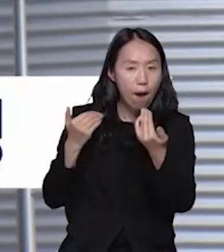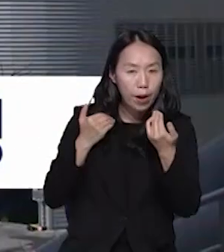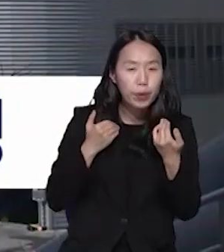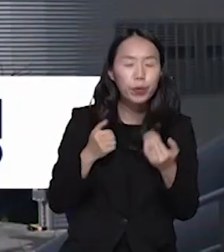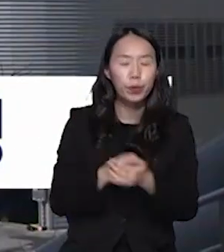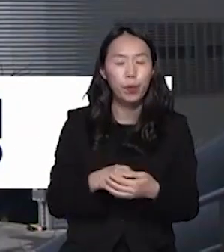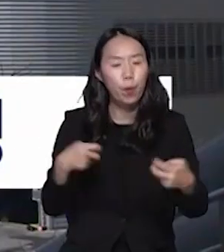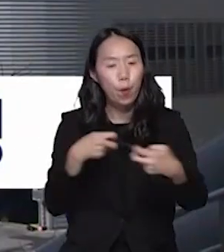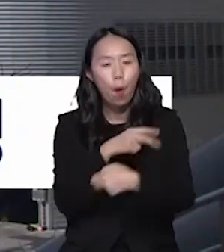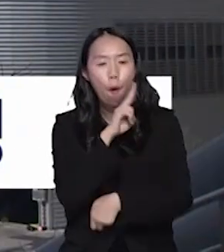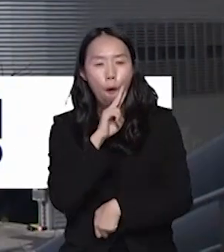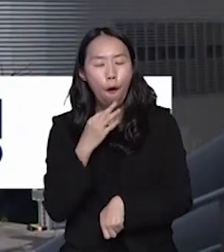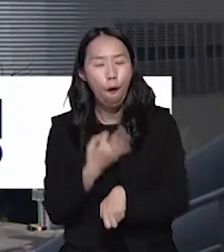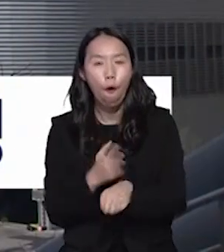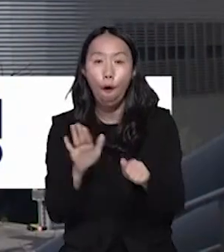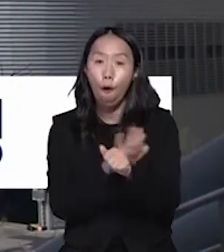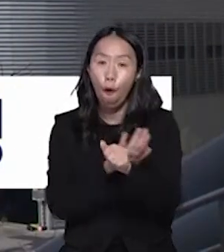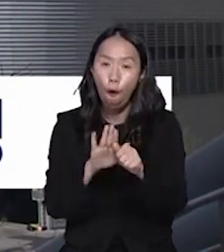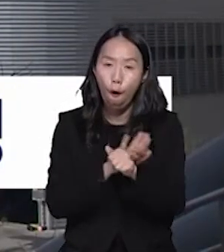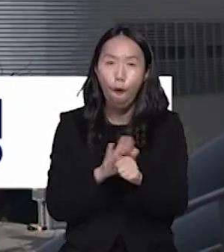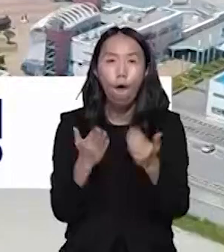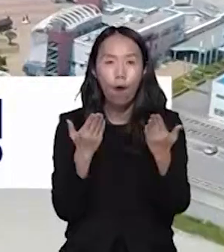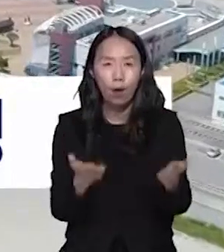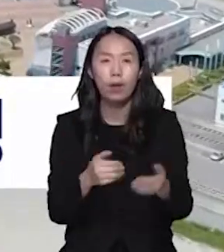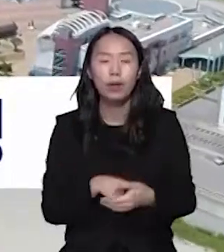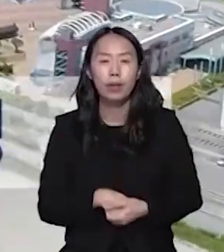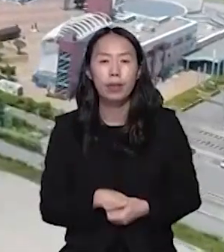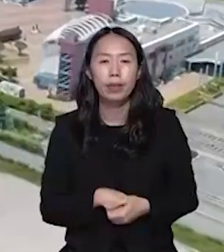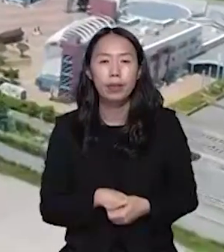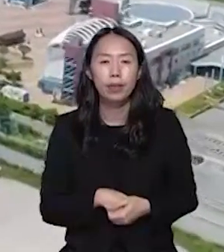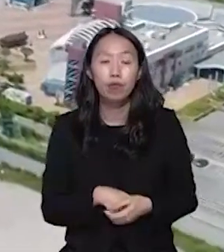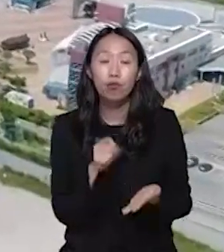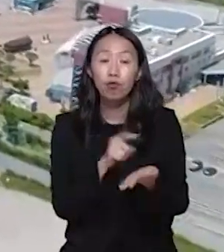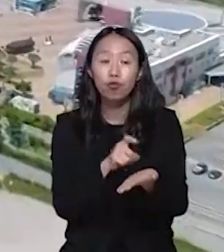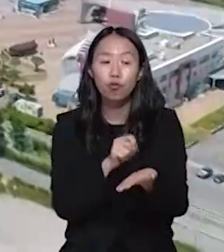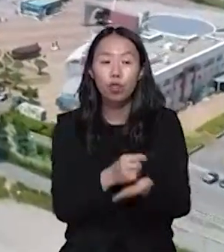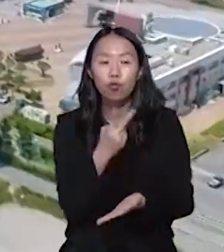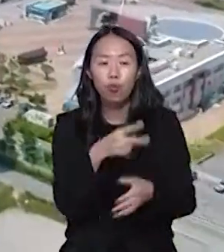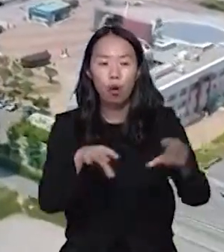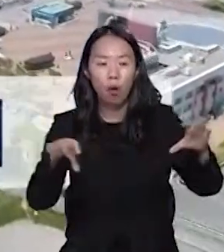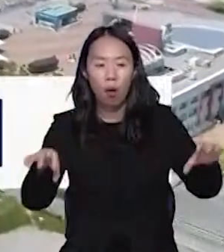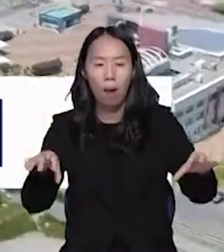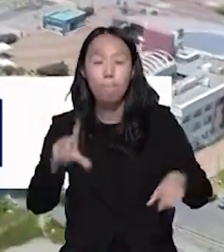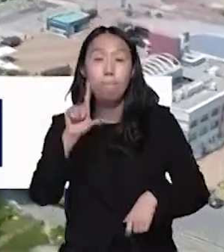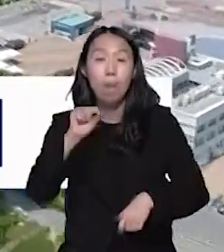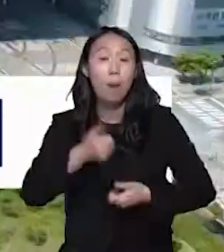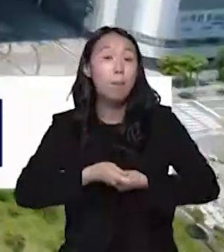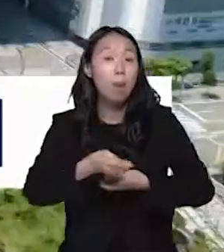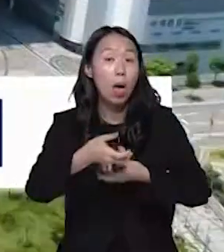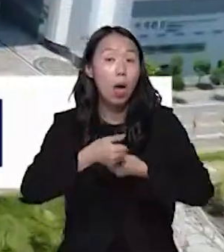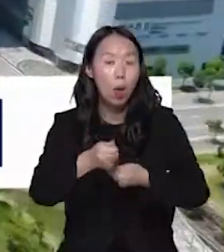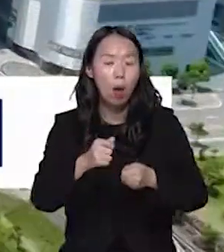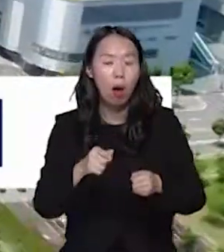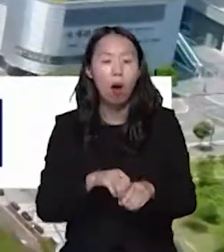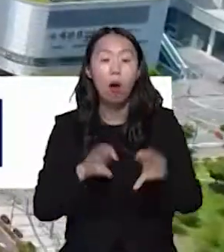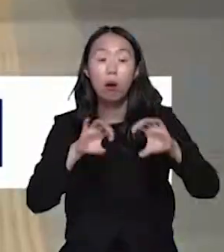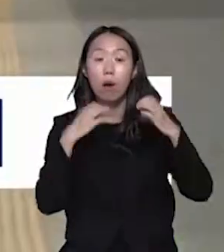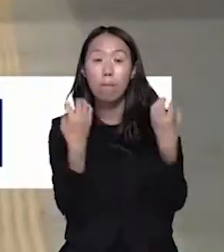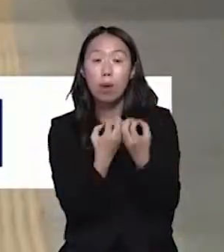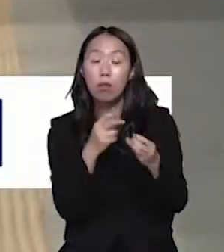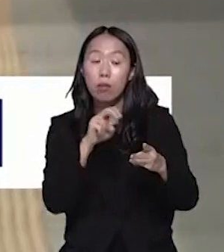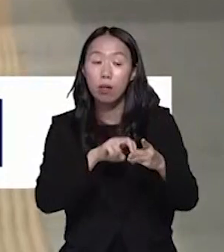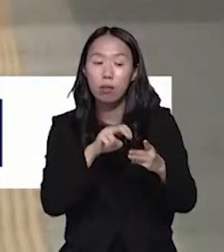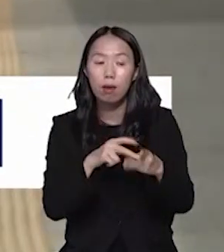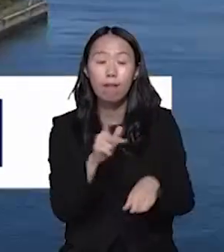이동의 편리성을 제공하는 교통 시설로 구성됩니다 축구장 두 개 크기인 만미 부지에 컨벤션 센터와